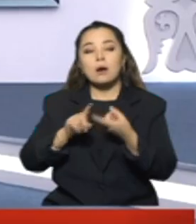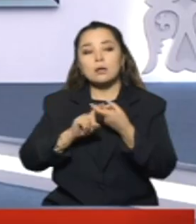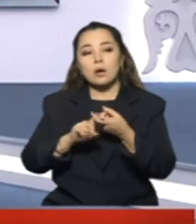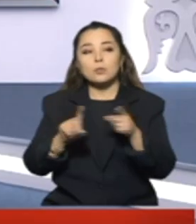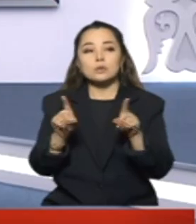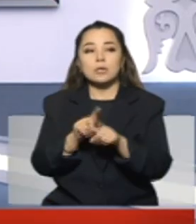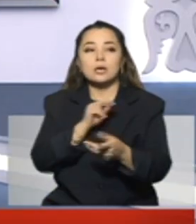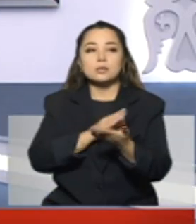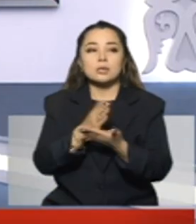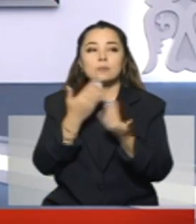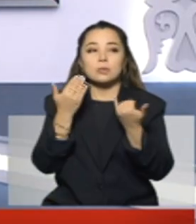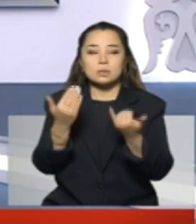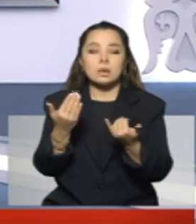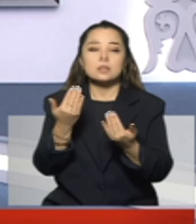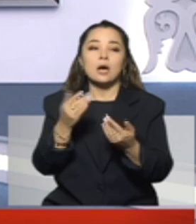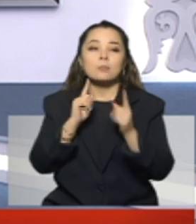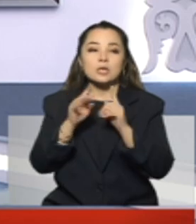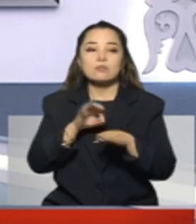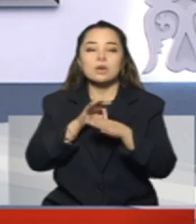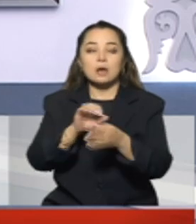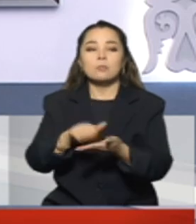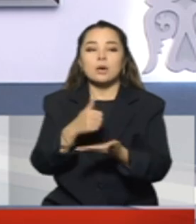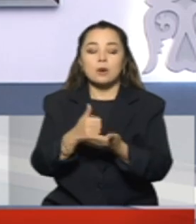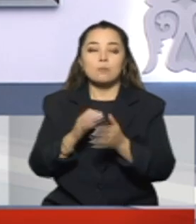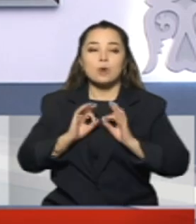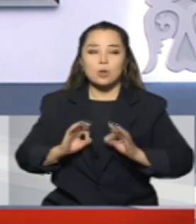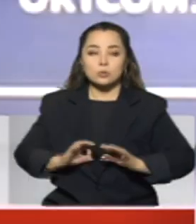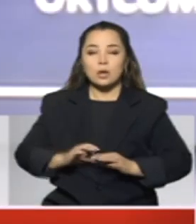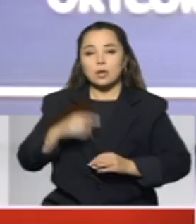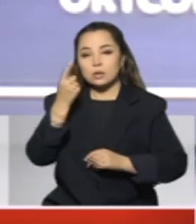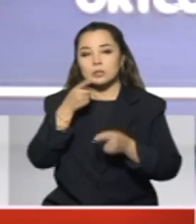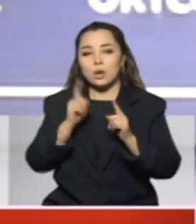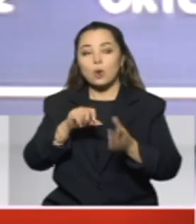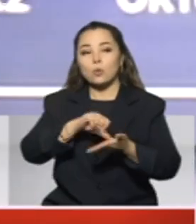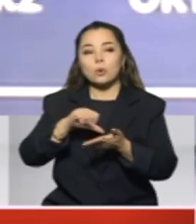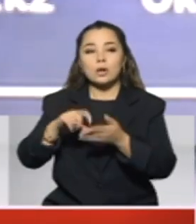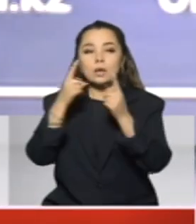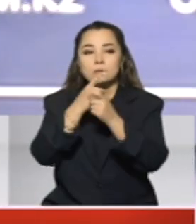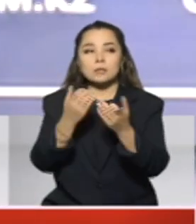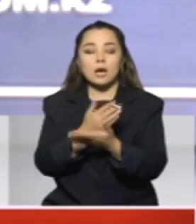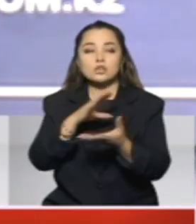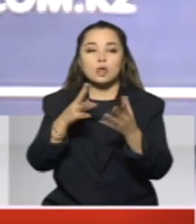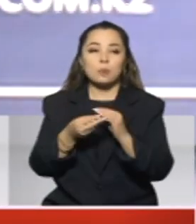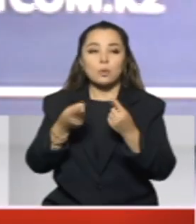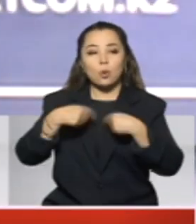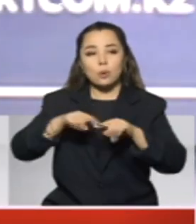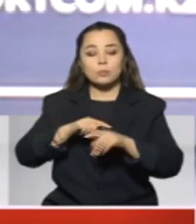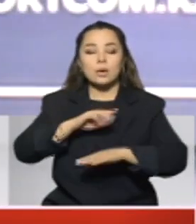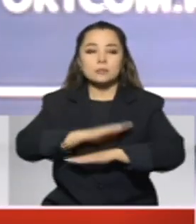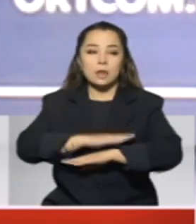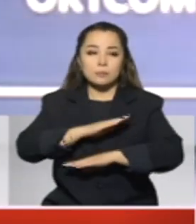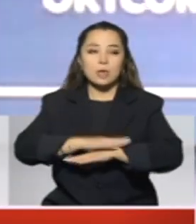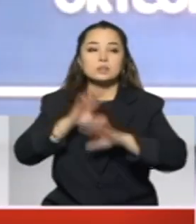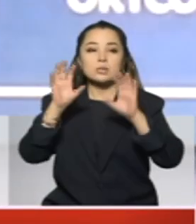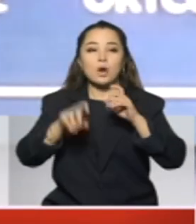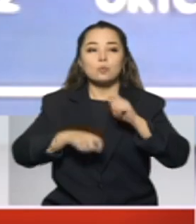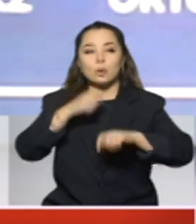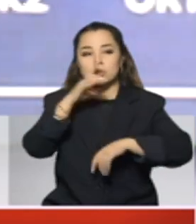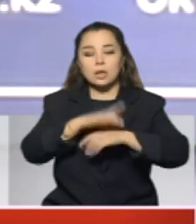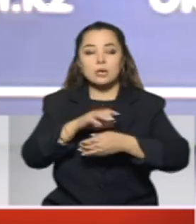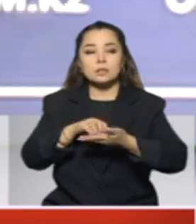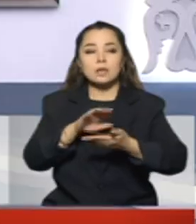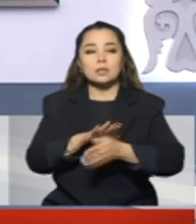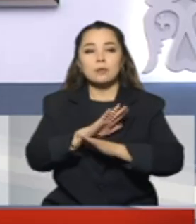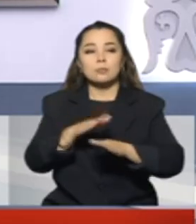коммуникациялар қызметінде өткен брифингте бас прокуратурадың ресми өкілі мәлім етті. Ал жалпы қоғамдық тәртіпке қатысты заң бұзушылық